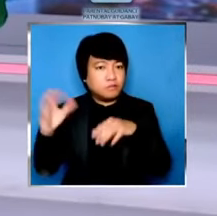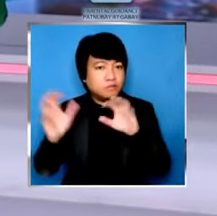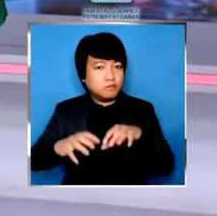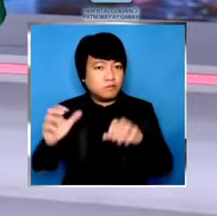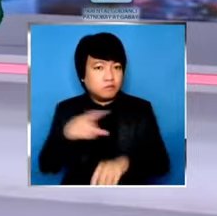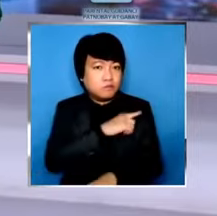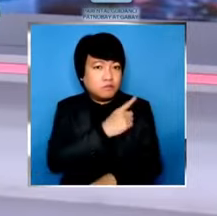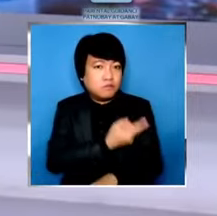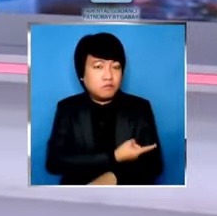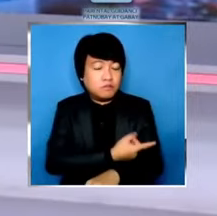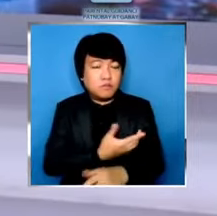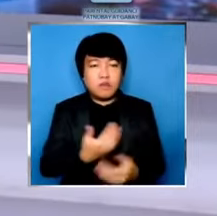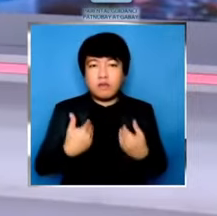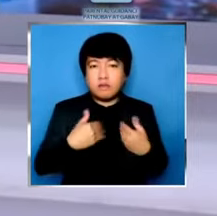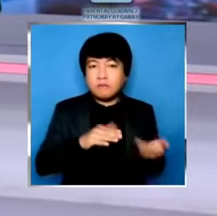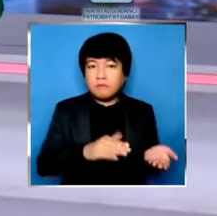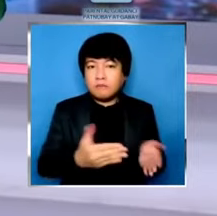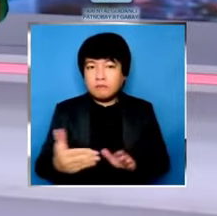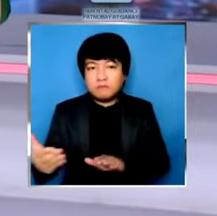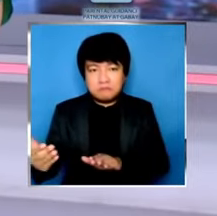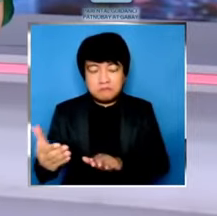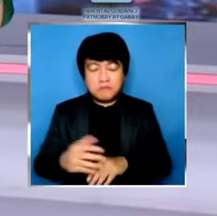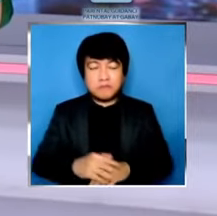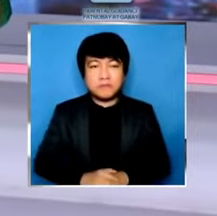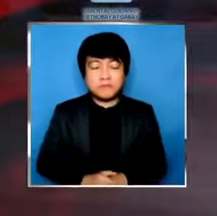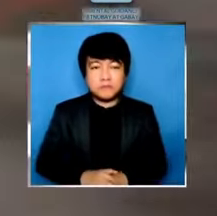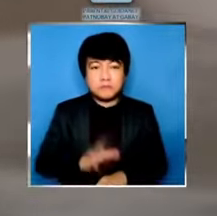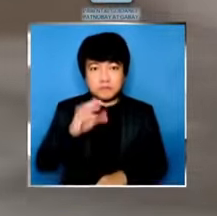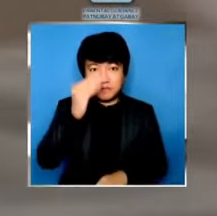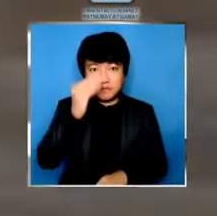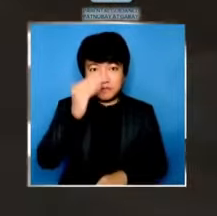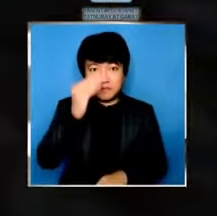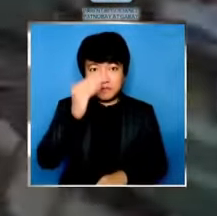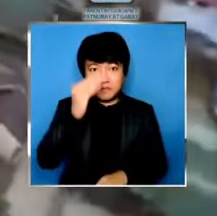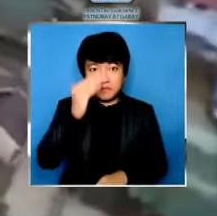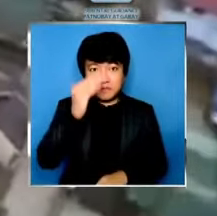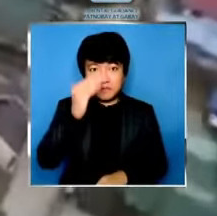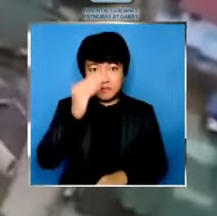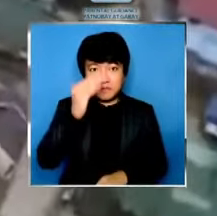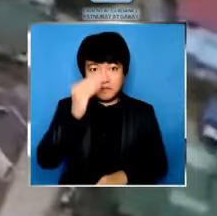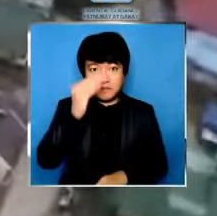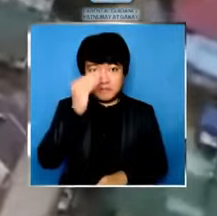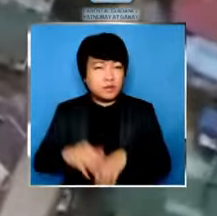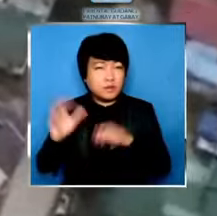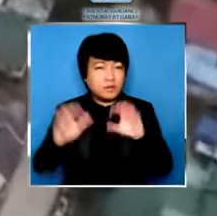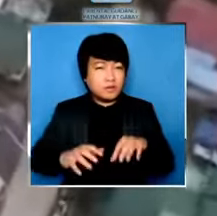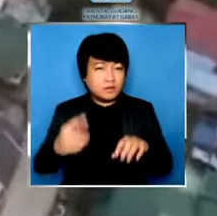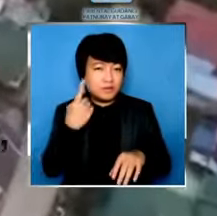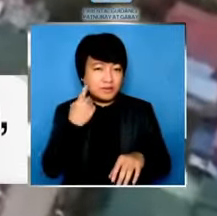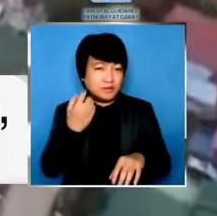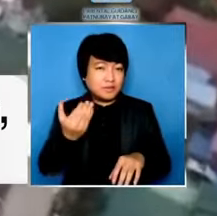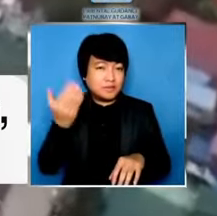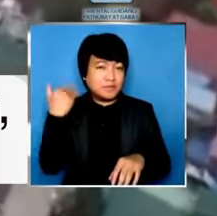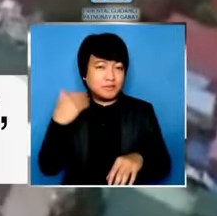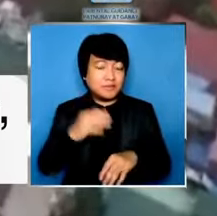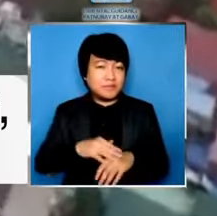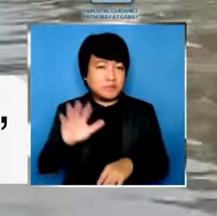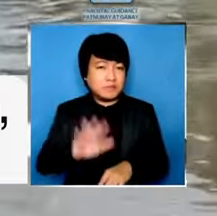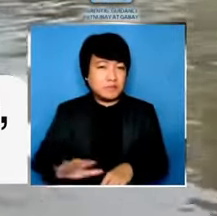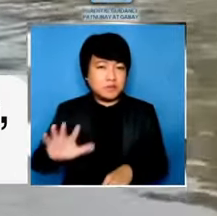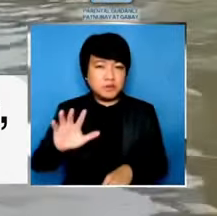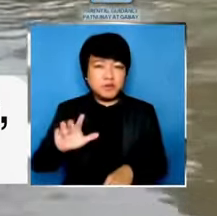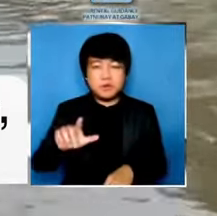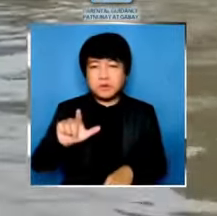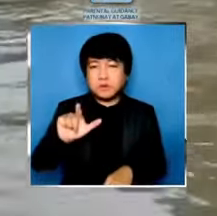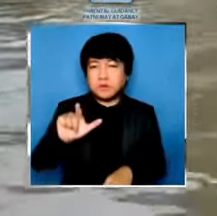balitang dapat alam mo. Napaulat na nasawi sa bagyong Ege at Falcon at hangin habagat, umakyat na sa 29. Sa pinakahuling datos